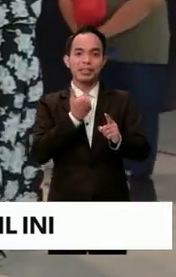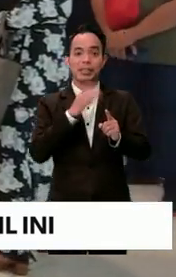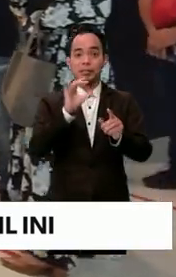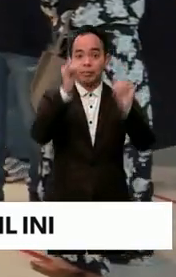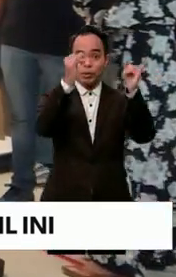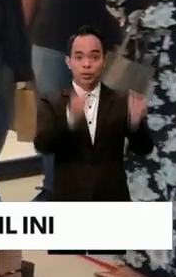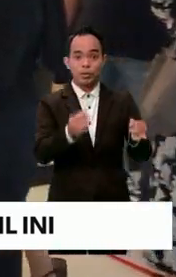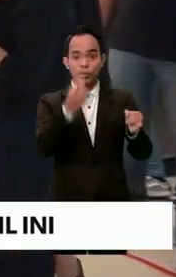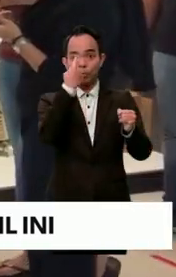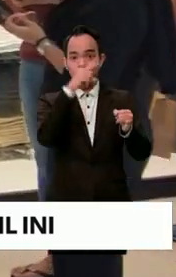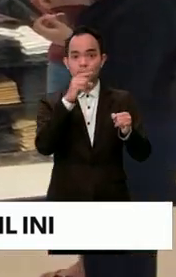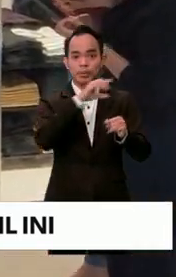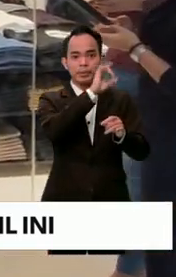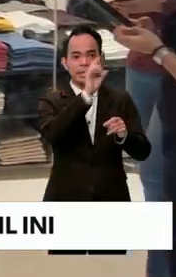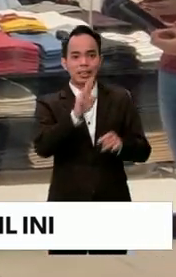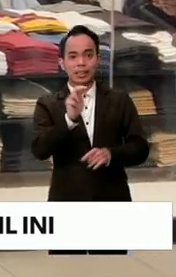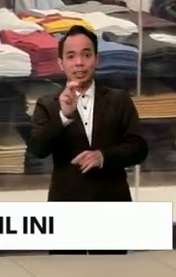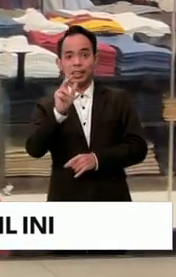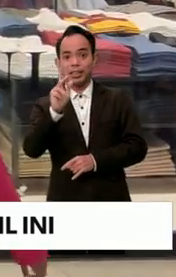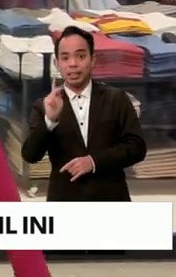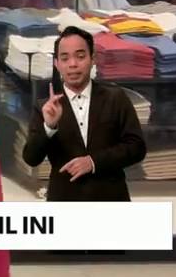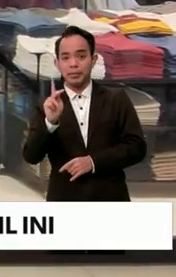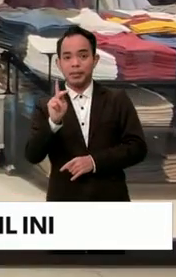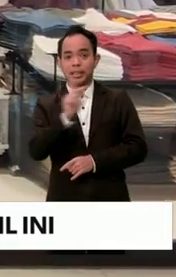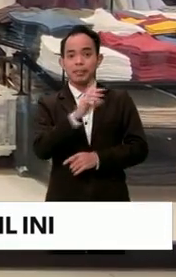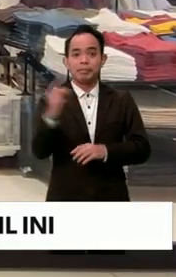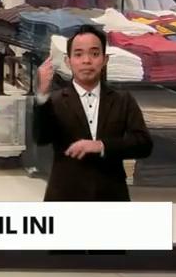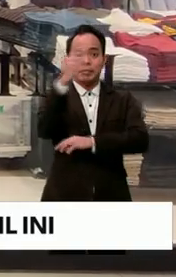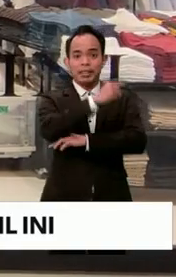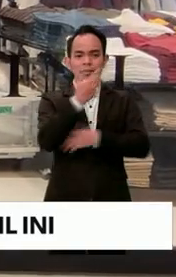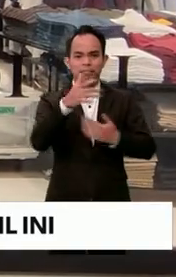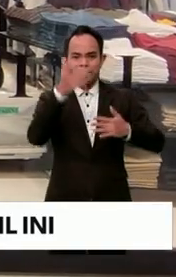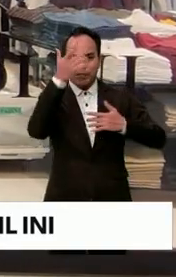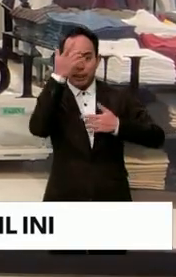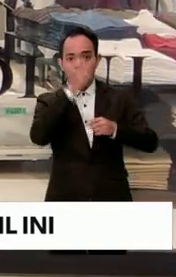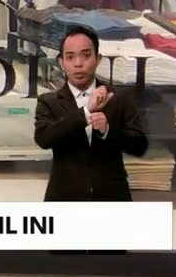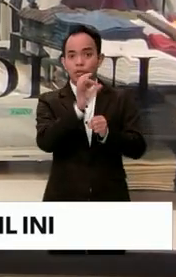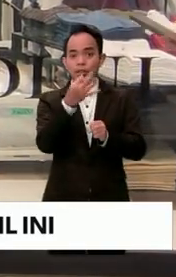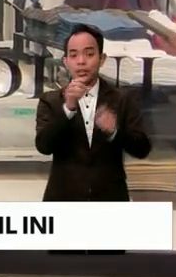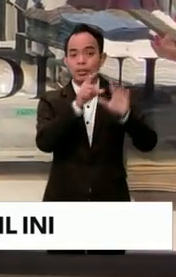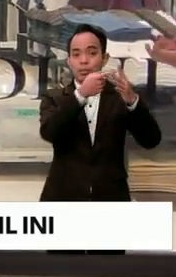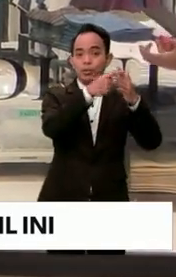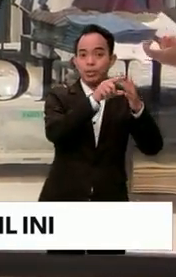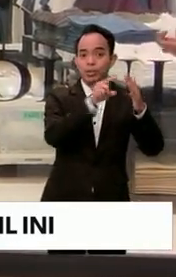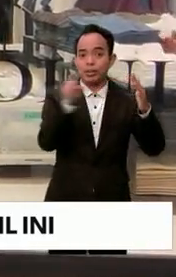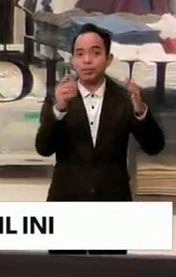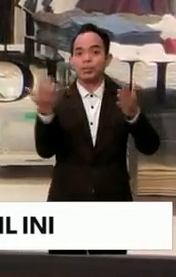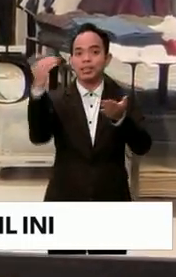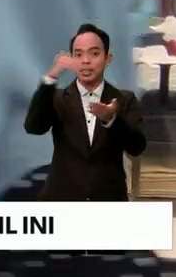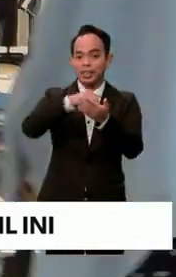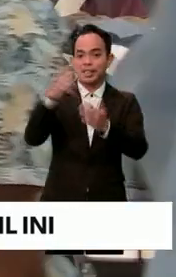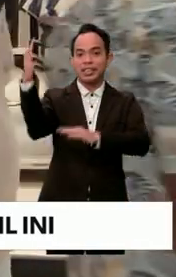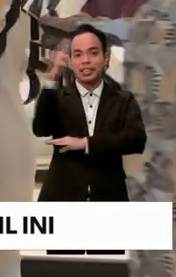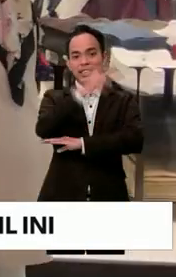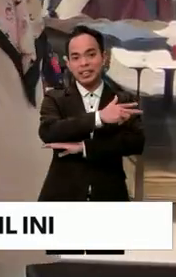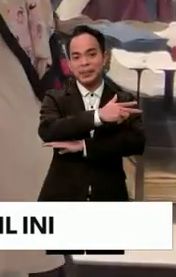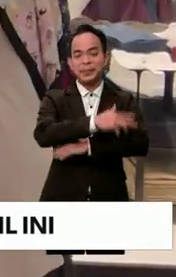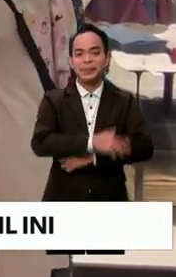berkenaan digalakkan menjalani ujian artike anti Jones Kediri pada hari ke calo bermula dan seterusnya melakukan sekali lagi pada hari